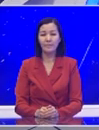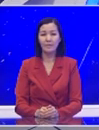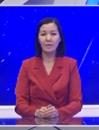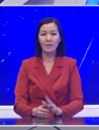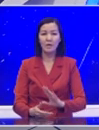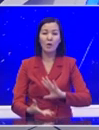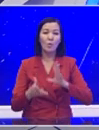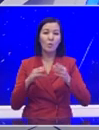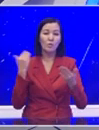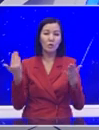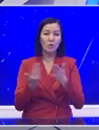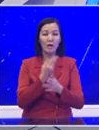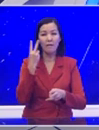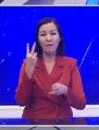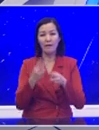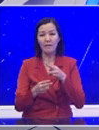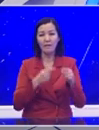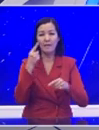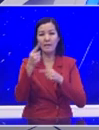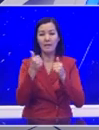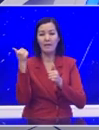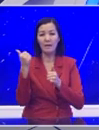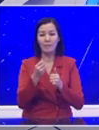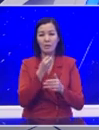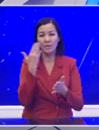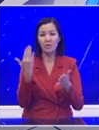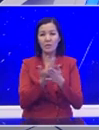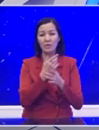Қадірменді көрермен, бүгінге осы. Келер апта шағымды